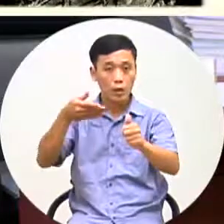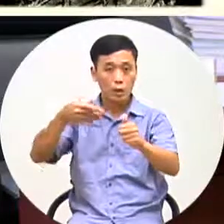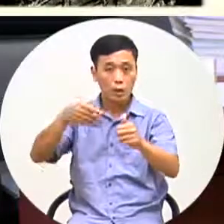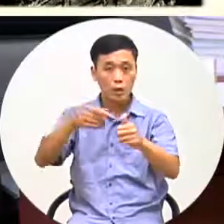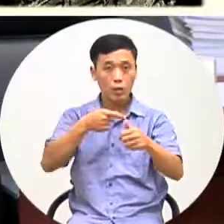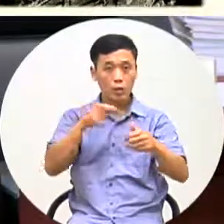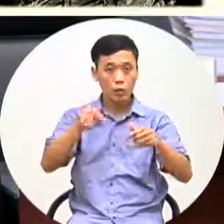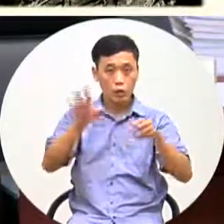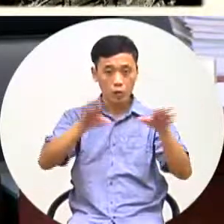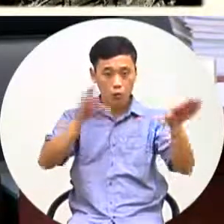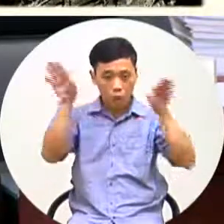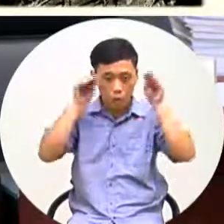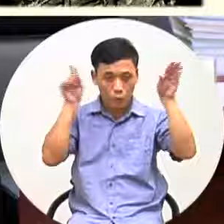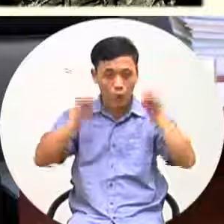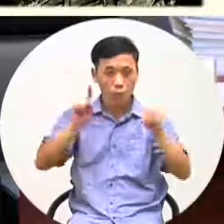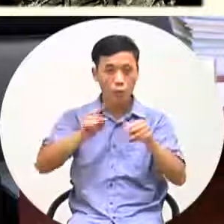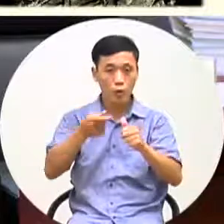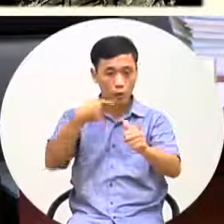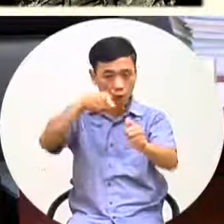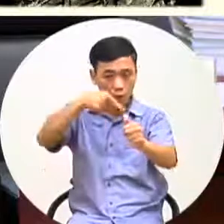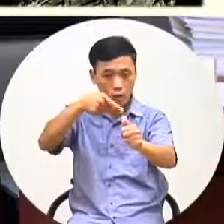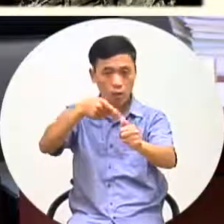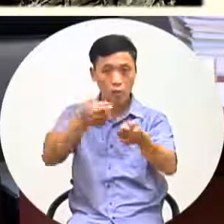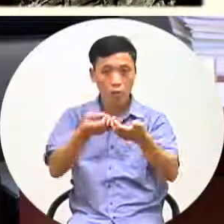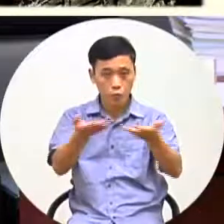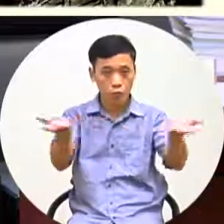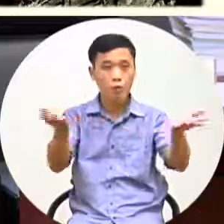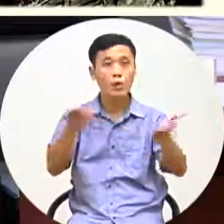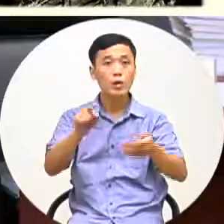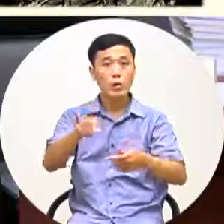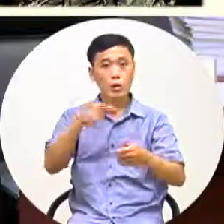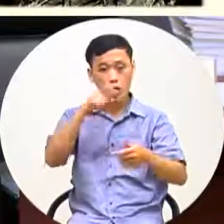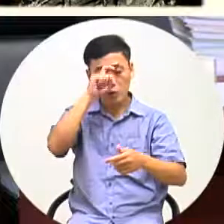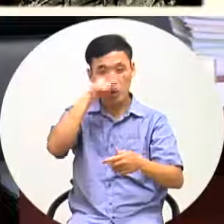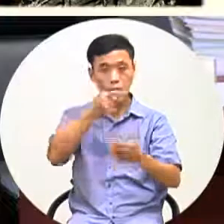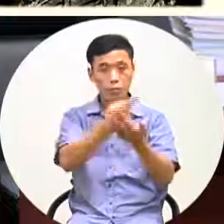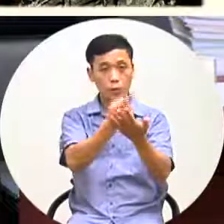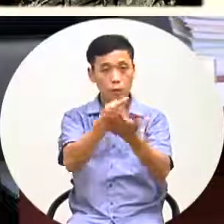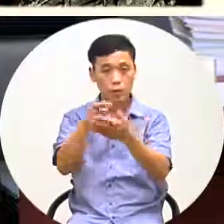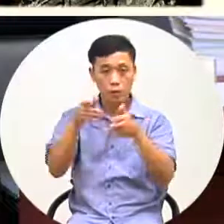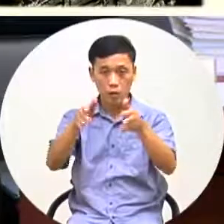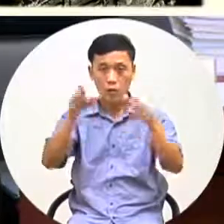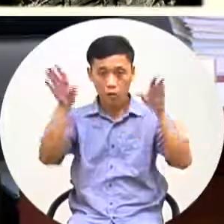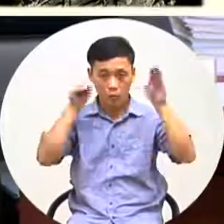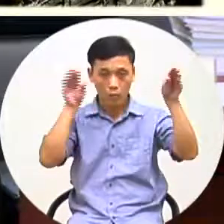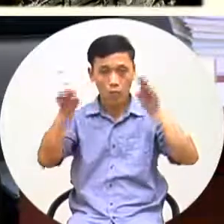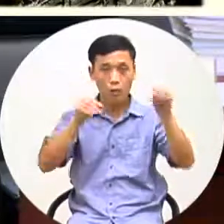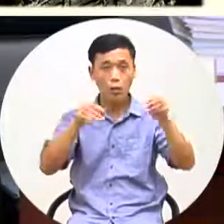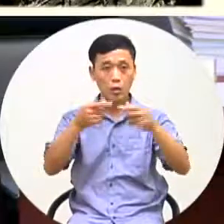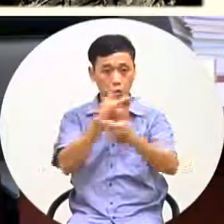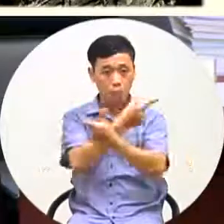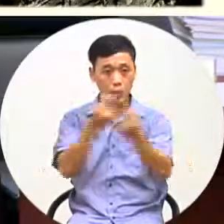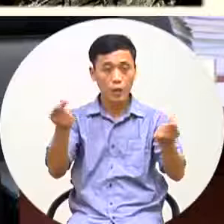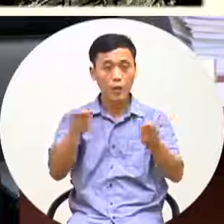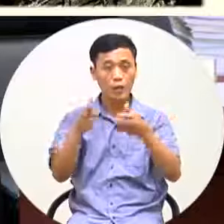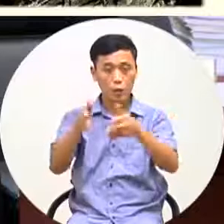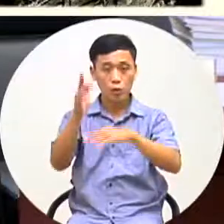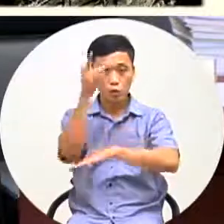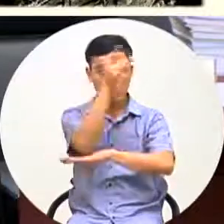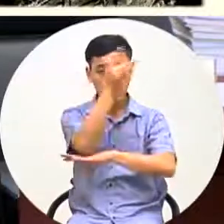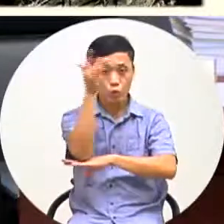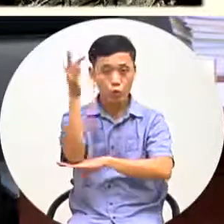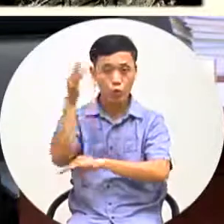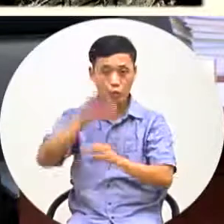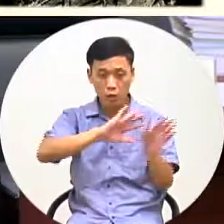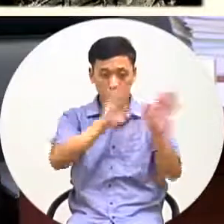人在这个知识的平台上面是一致的，我们对于树木的看待是一致的，我们才有办法把这个东西